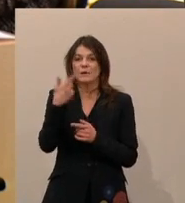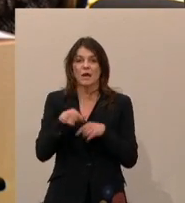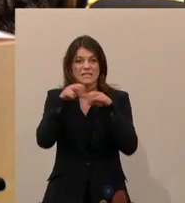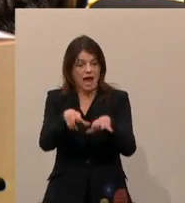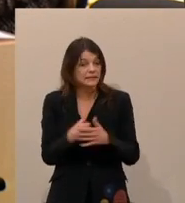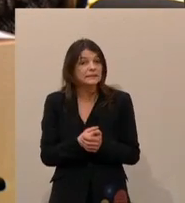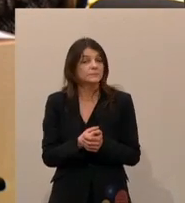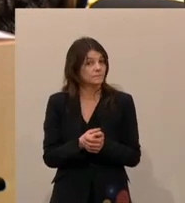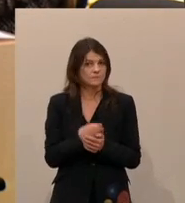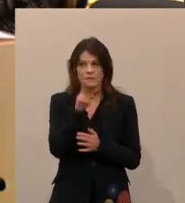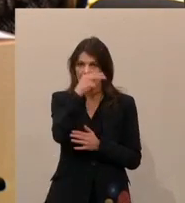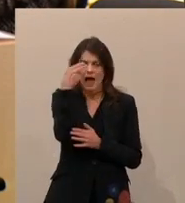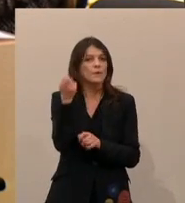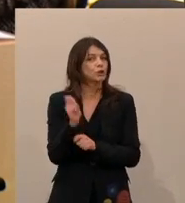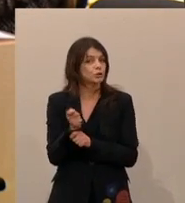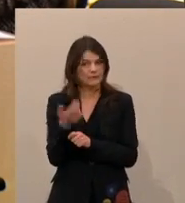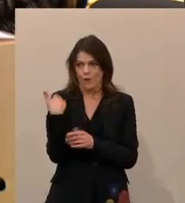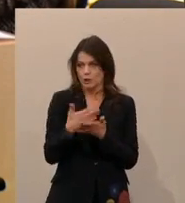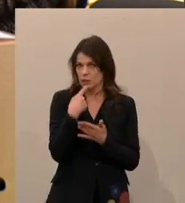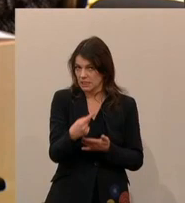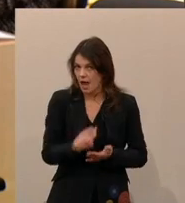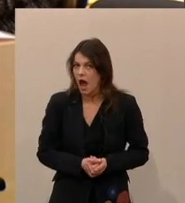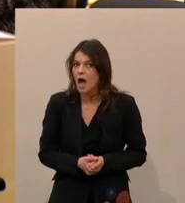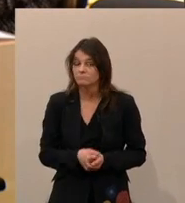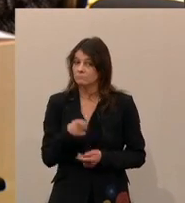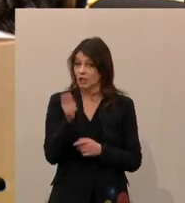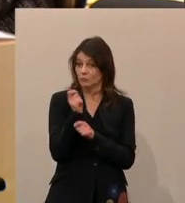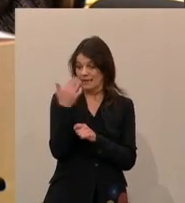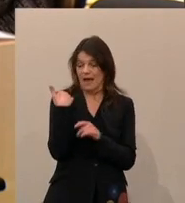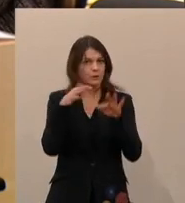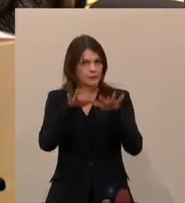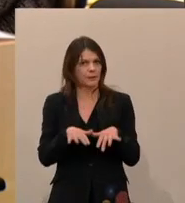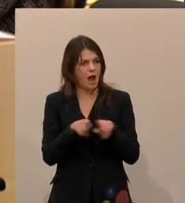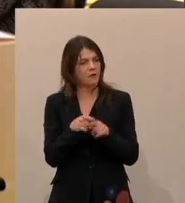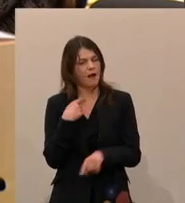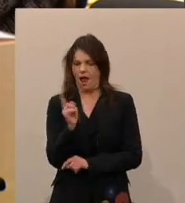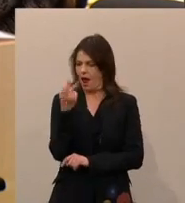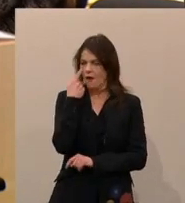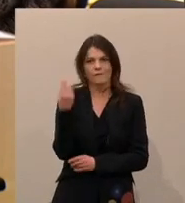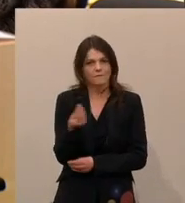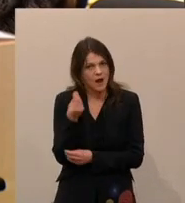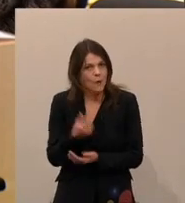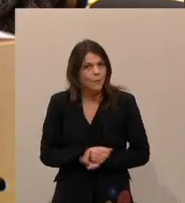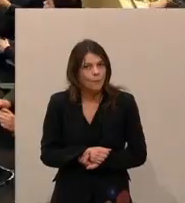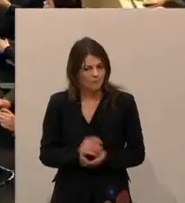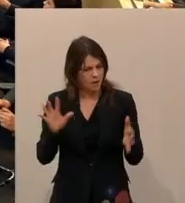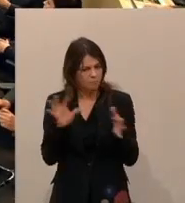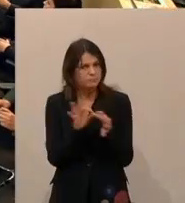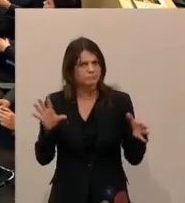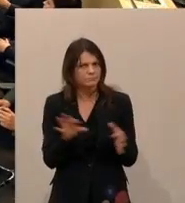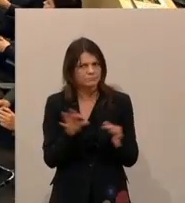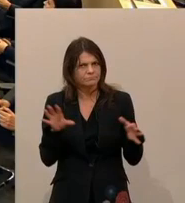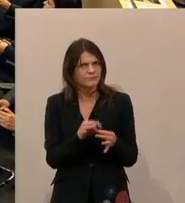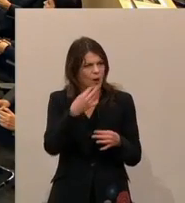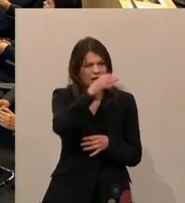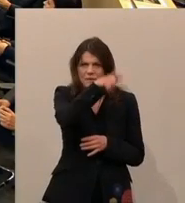26.01.2018. Der Name Schmidt wurde schon genannt, der hat auch den Artikel damals geschrieben. Mir fällt das deshalb auf, weil die Zuordnungen von